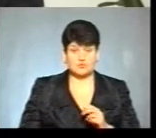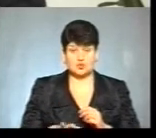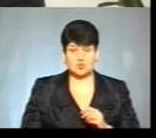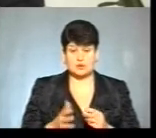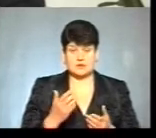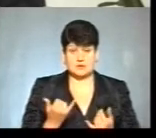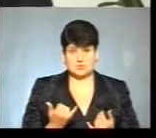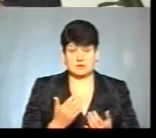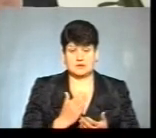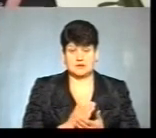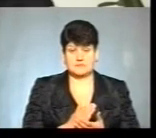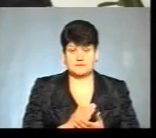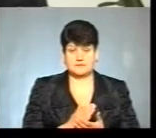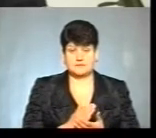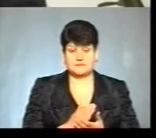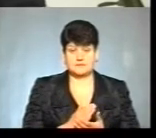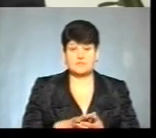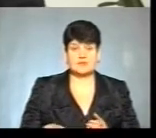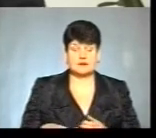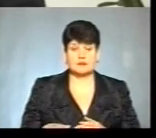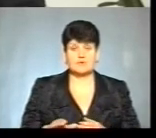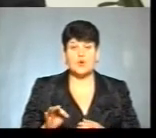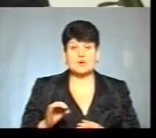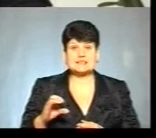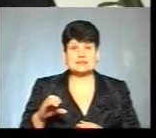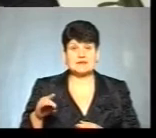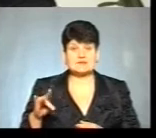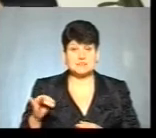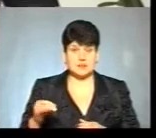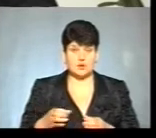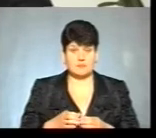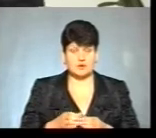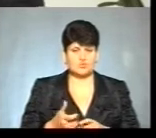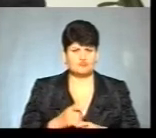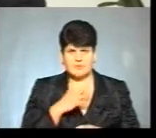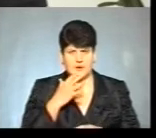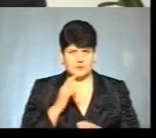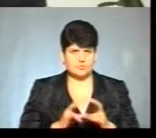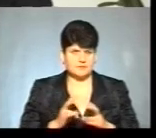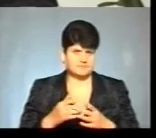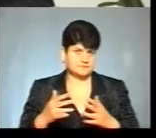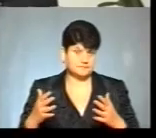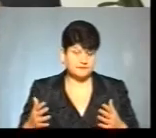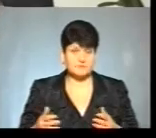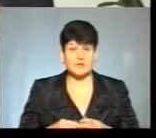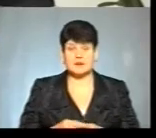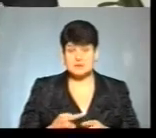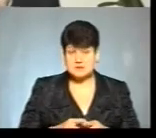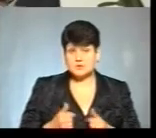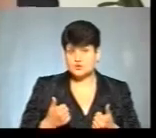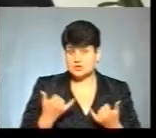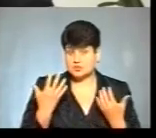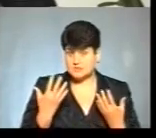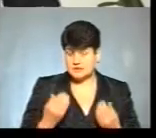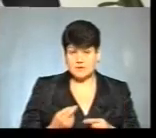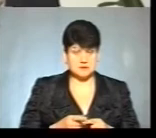знаходиться там в Острівській громаді. Так? Тобто там досить багато підприємств і так далі. Так, це на сьогоднішній день